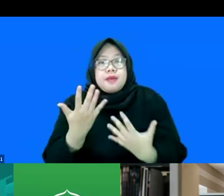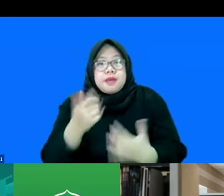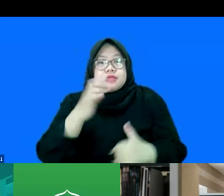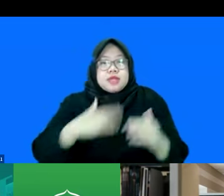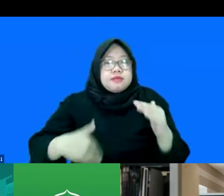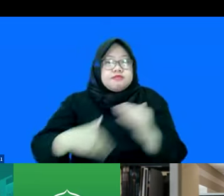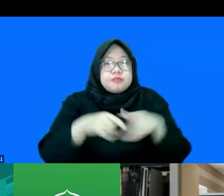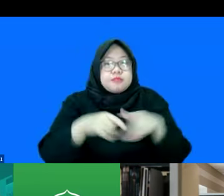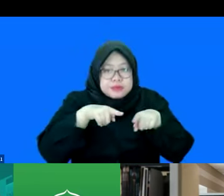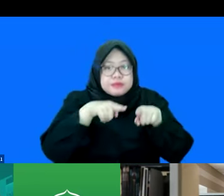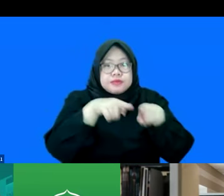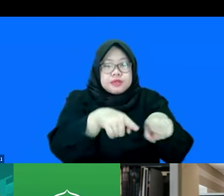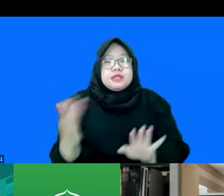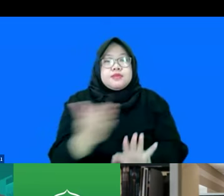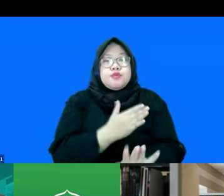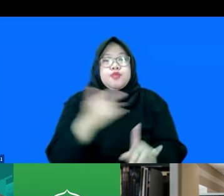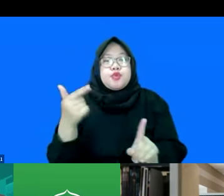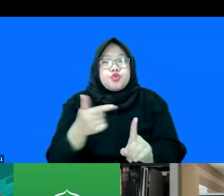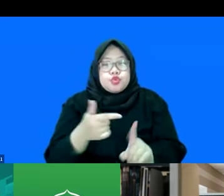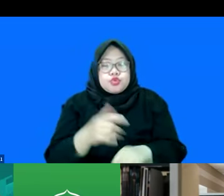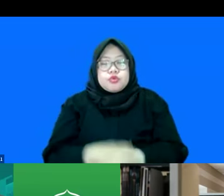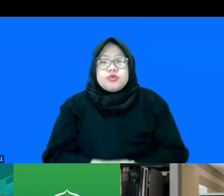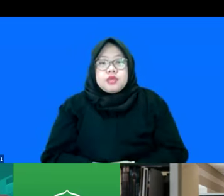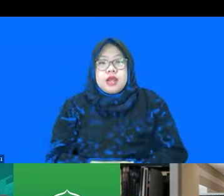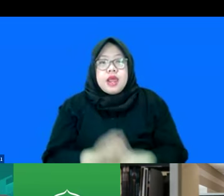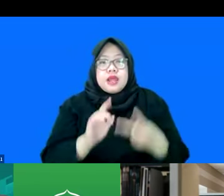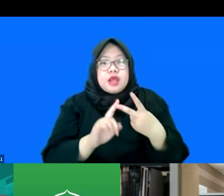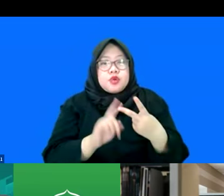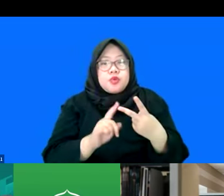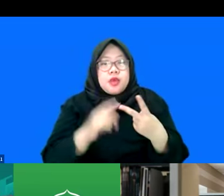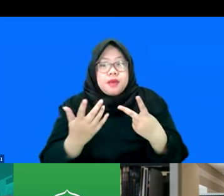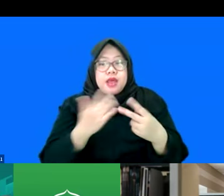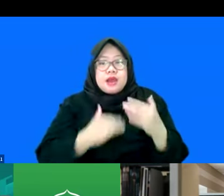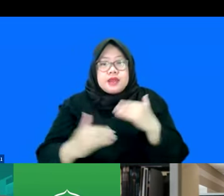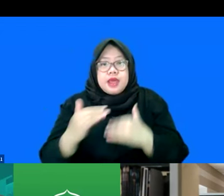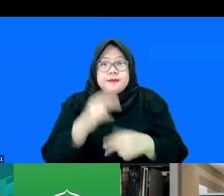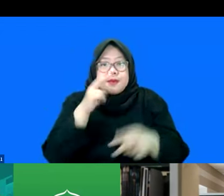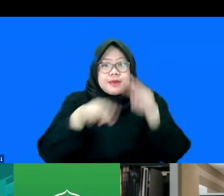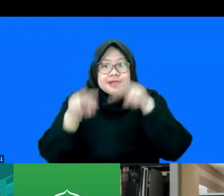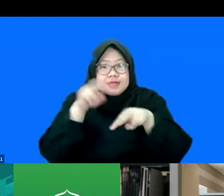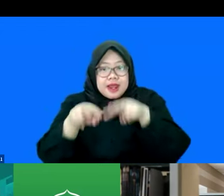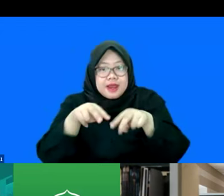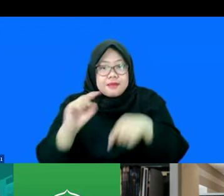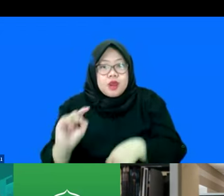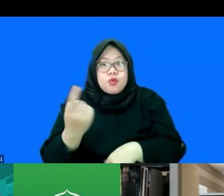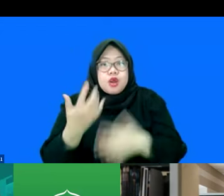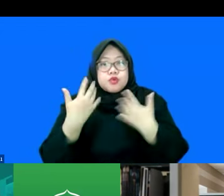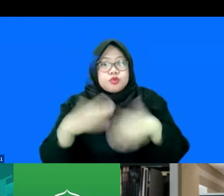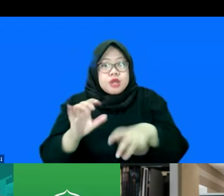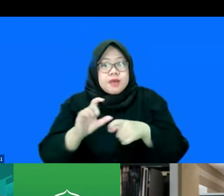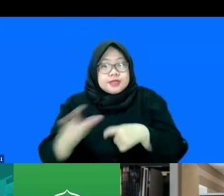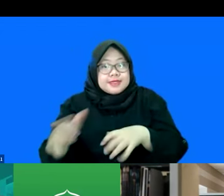salah satunya. Kemudian yang kedua di tahap pemeriksaan pendahuluan ketika proses itu sudah selesai, tadi saya juga sempat membahas bahwa harus ada